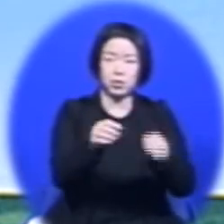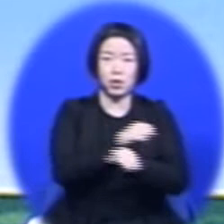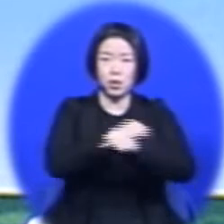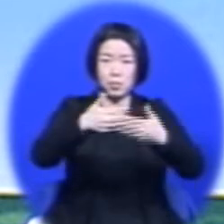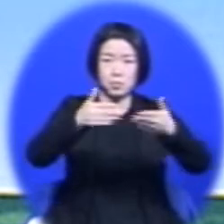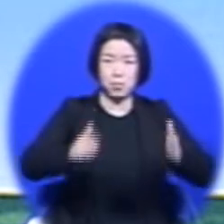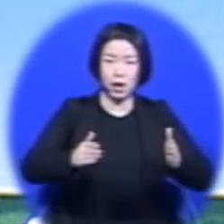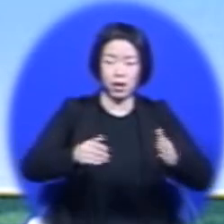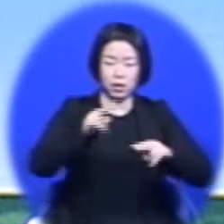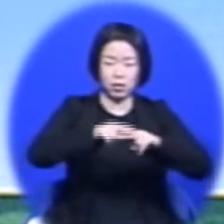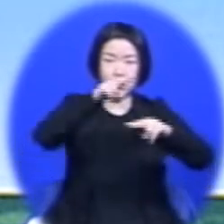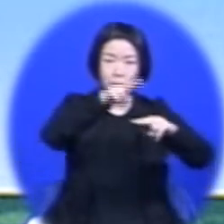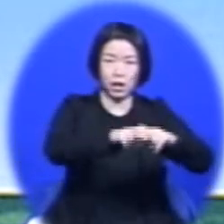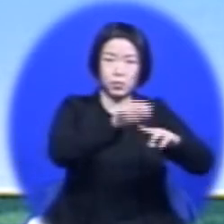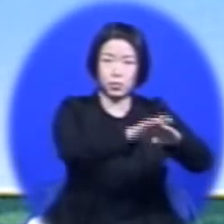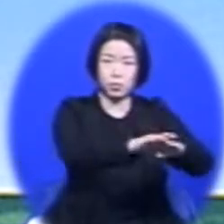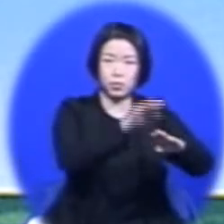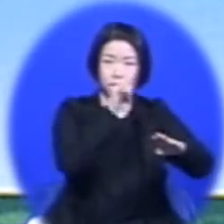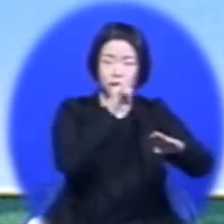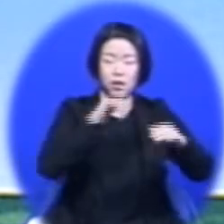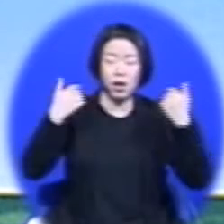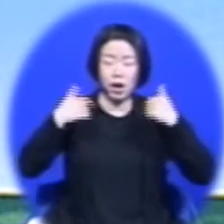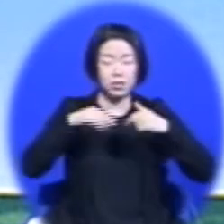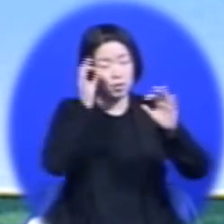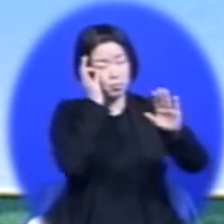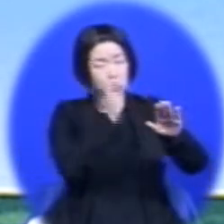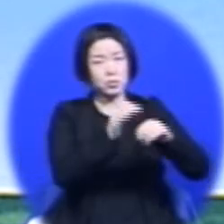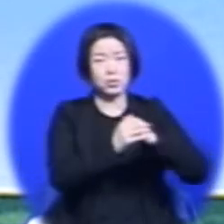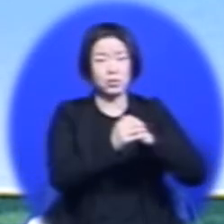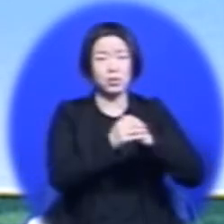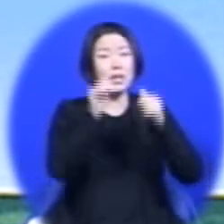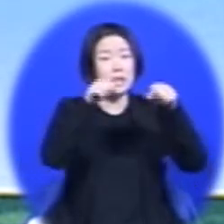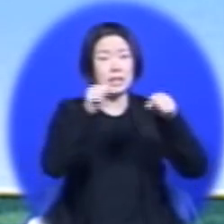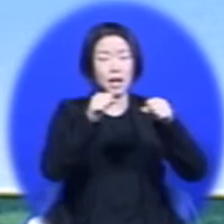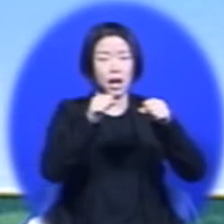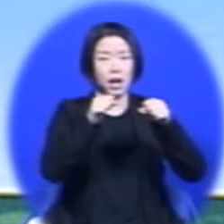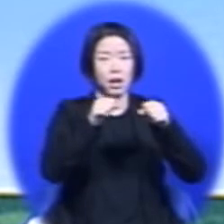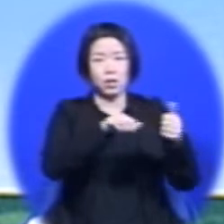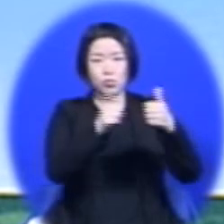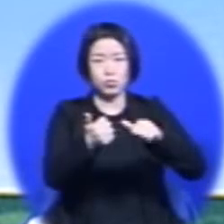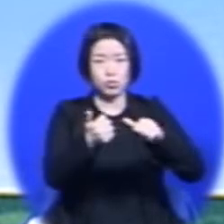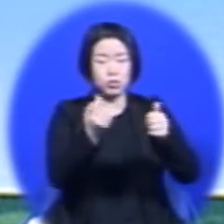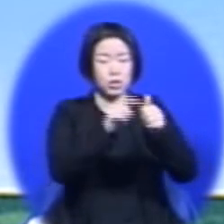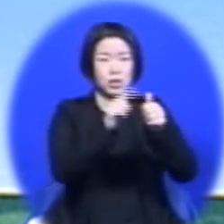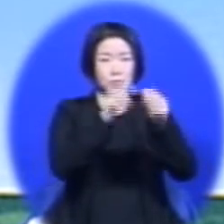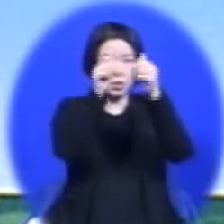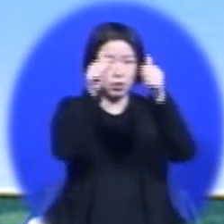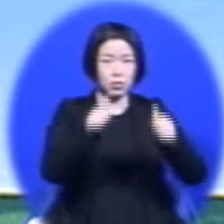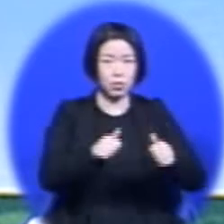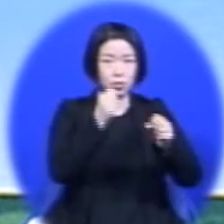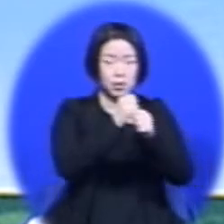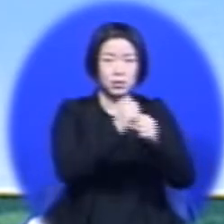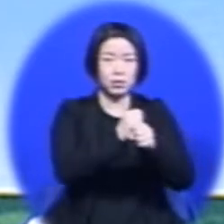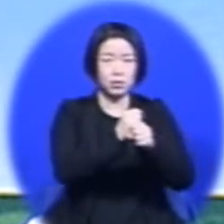앉혀놓았습니다. 그리고 늘 보면서 인사를 하는 겁니다. 미이라가 된 남편을 보면서. 아침에